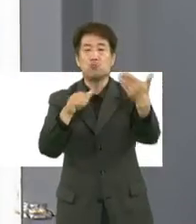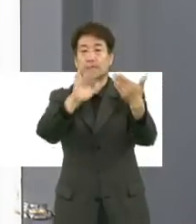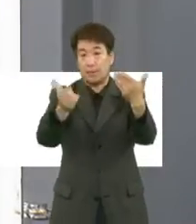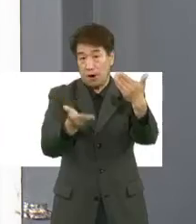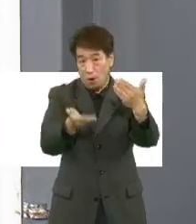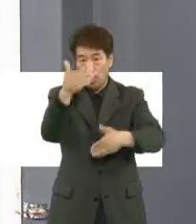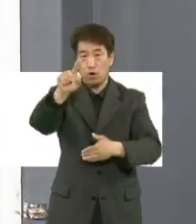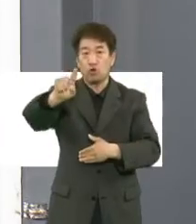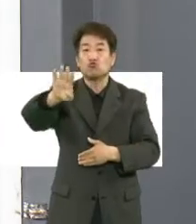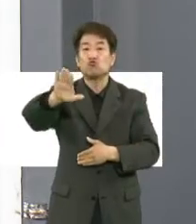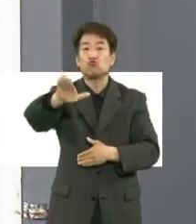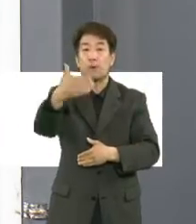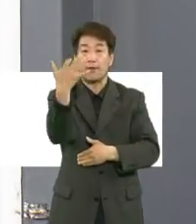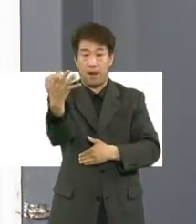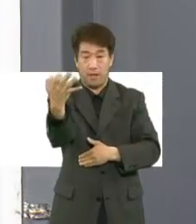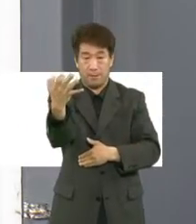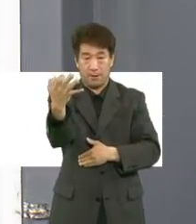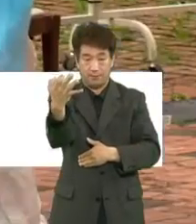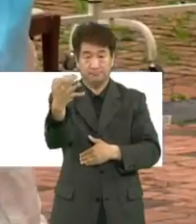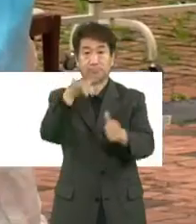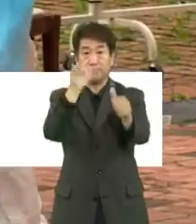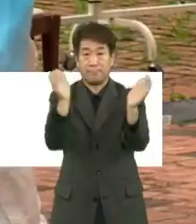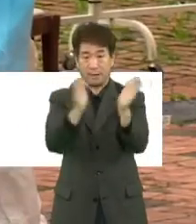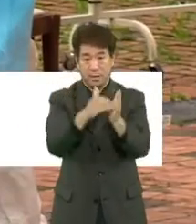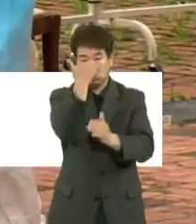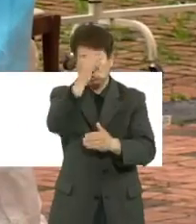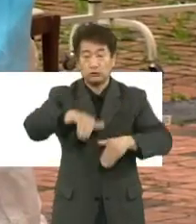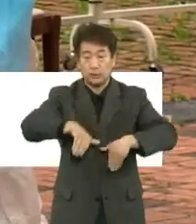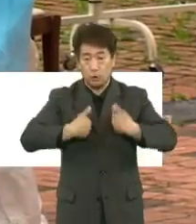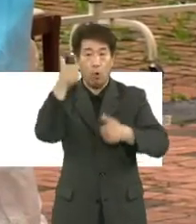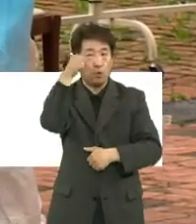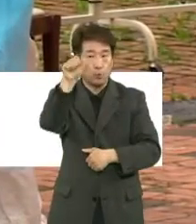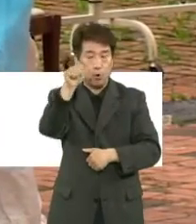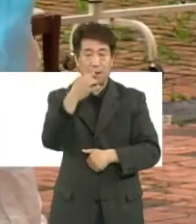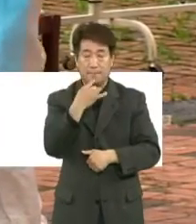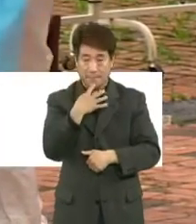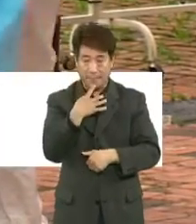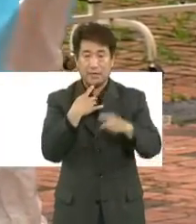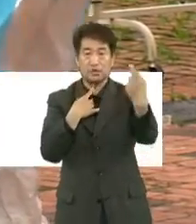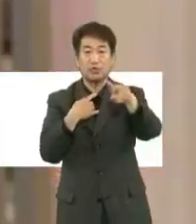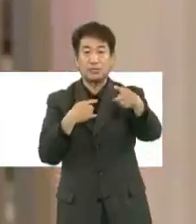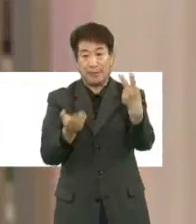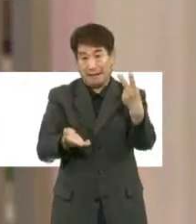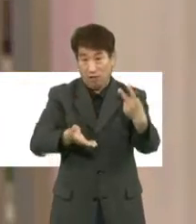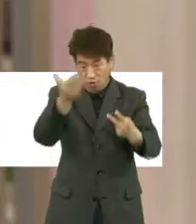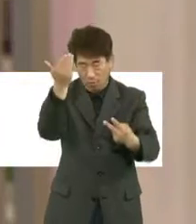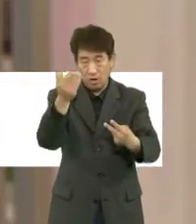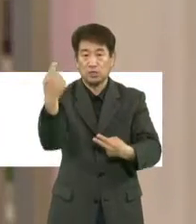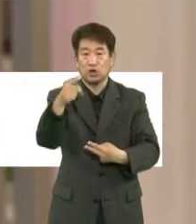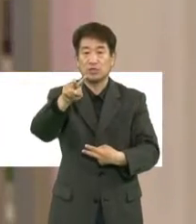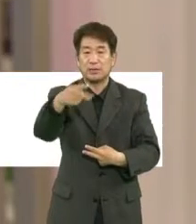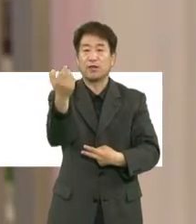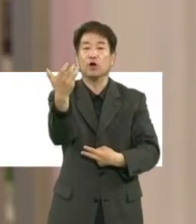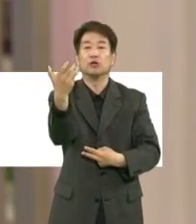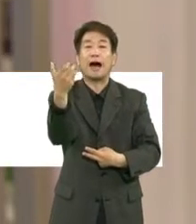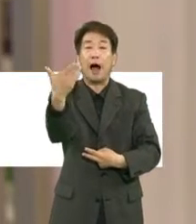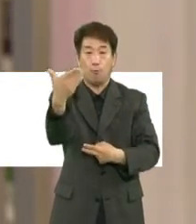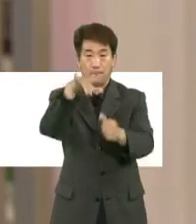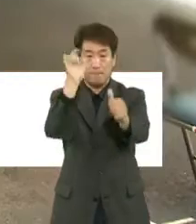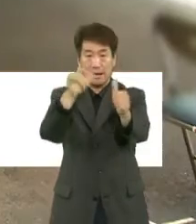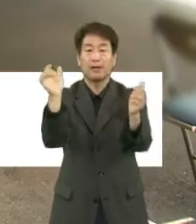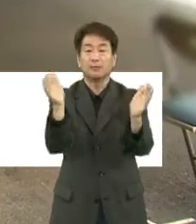고백 14명의 확증 자가 나왔으며 충남도 55 1만의 1200명을 넘어서며 1200 89명이